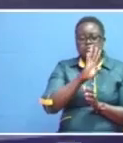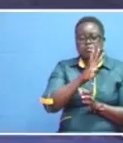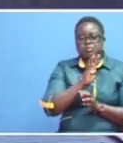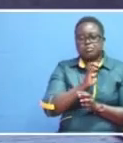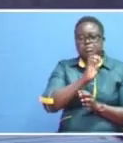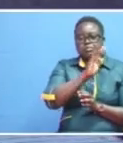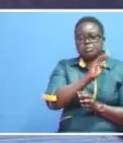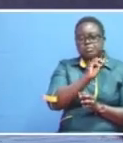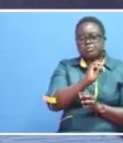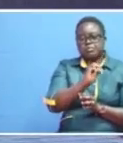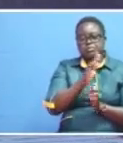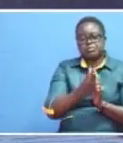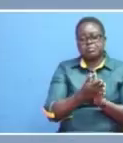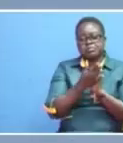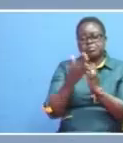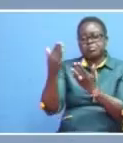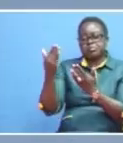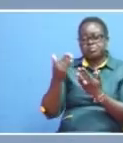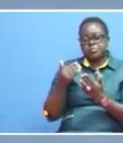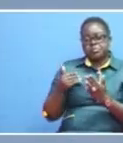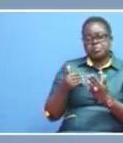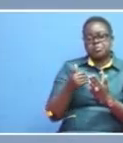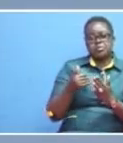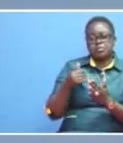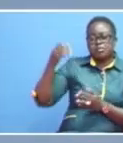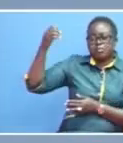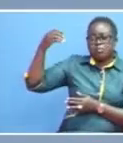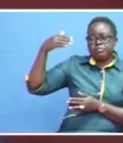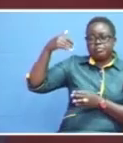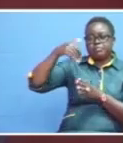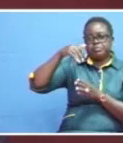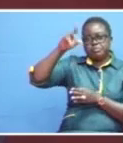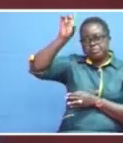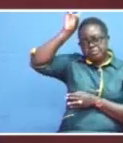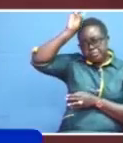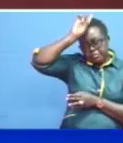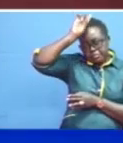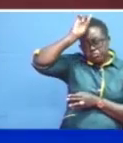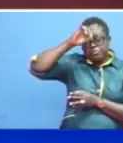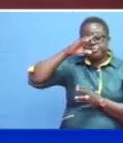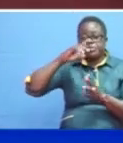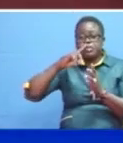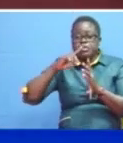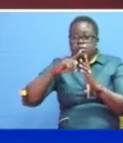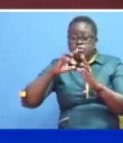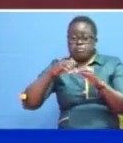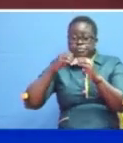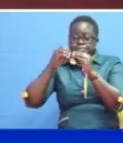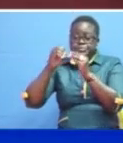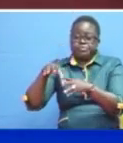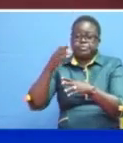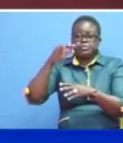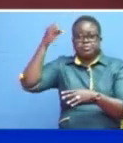miongwe na kutethe siya kudengeze stima isioni siya nduwane. Program ya kwiki ya stima ni ambi ya akaunti ya